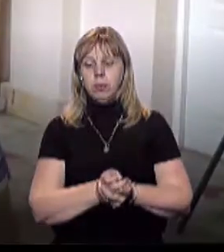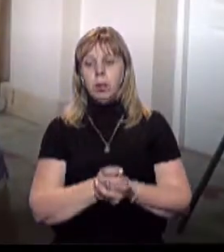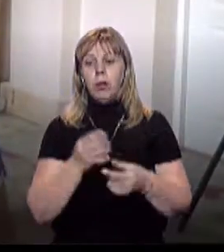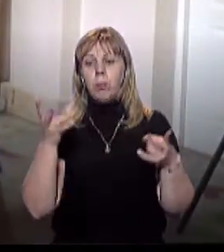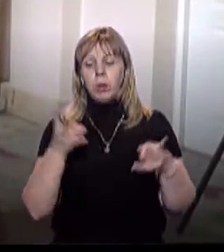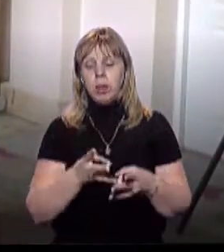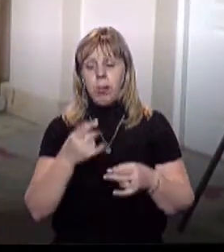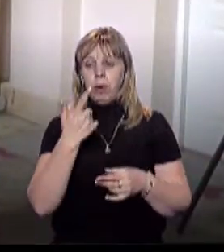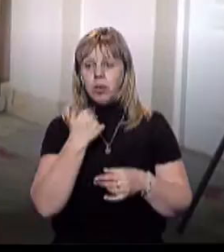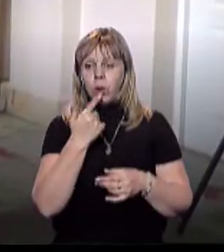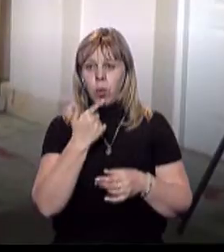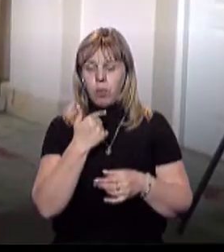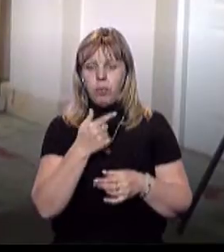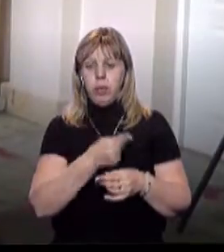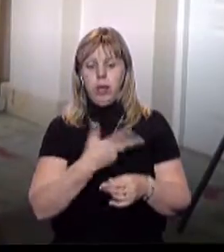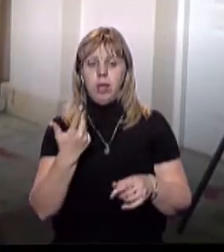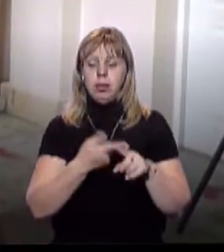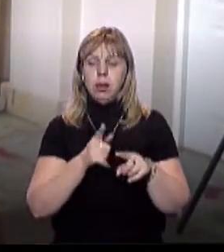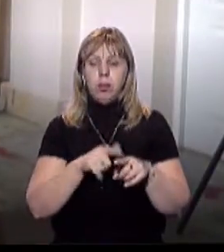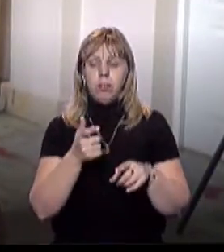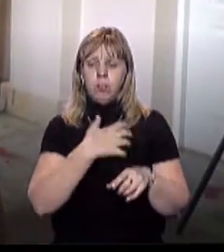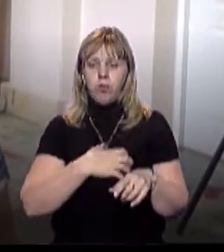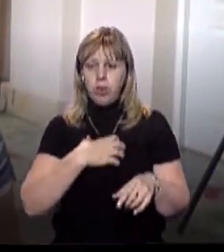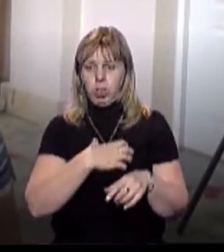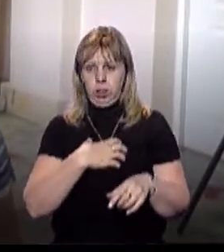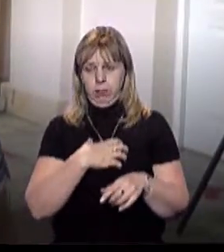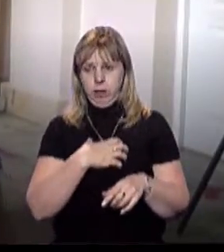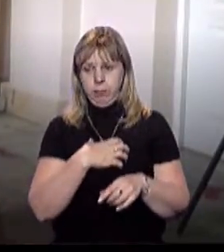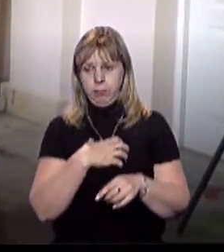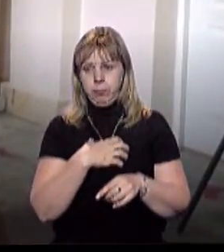Потреба в крові є дуже важливою при